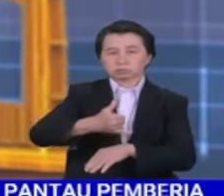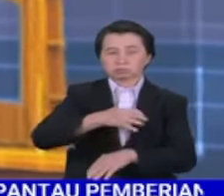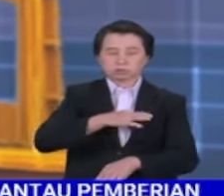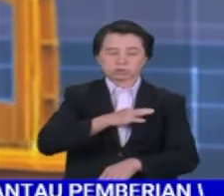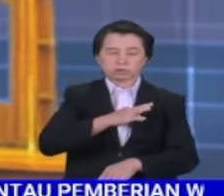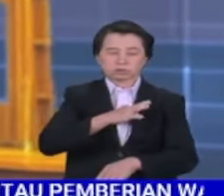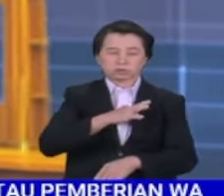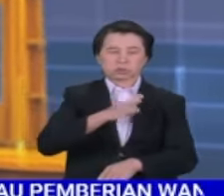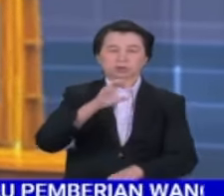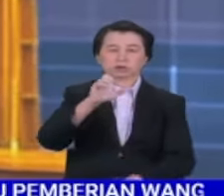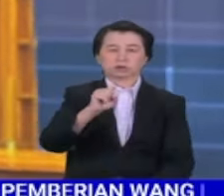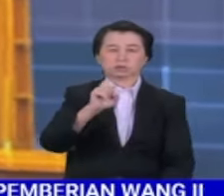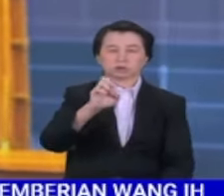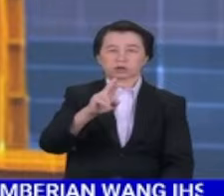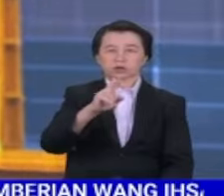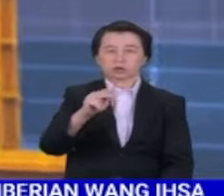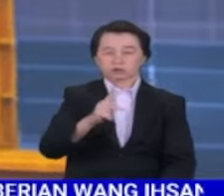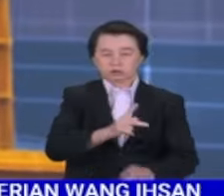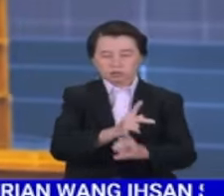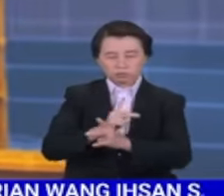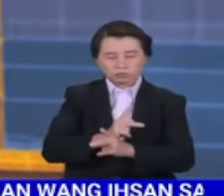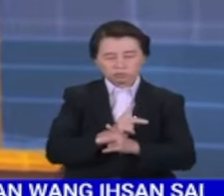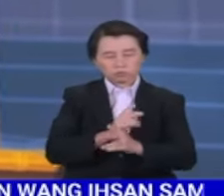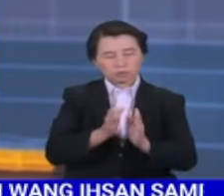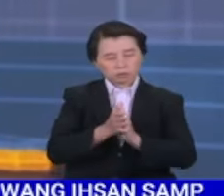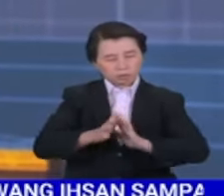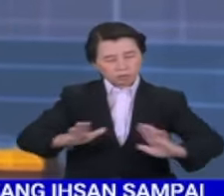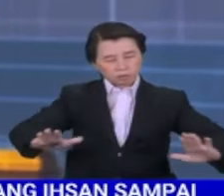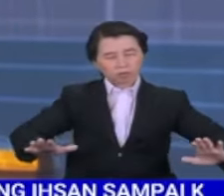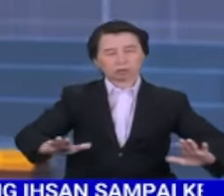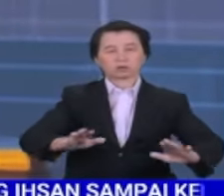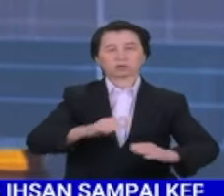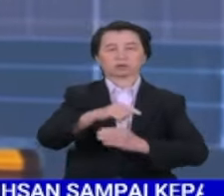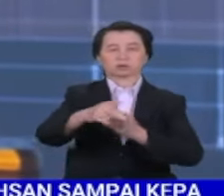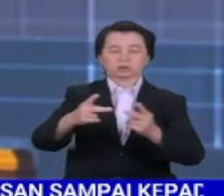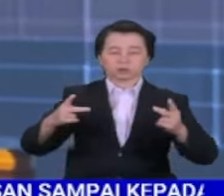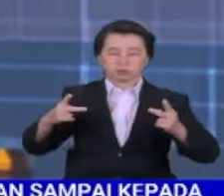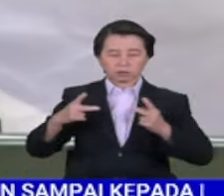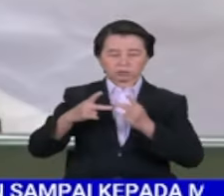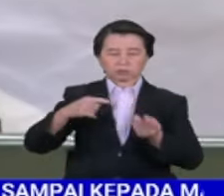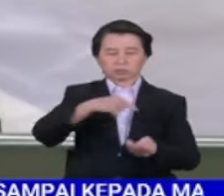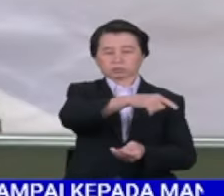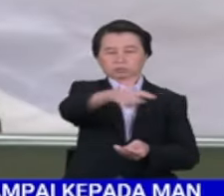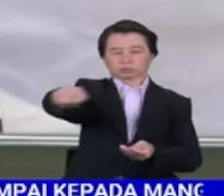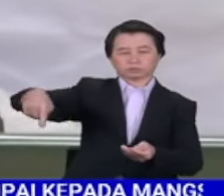dalam usai menjaga keamanan dan keselamatan kawasan sekitar